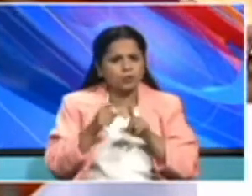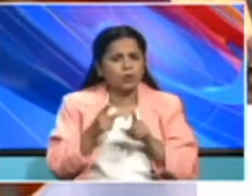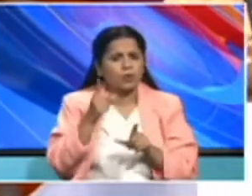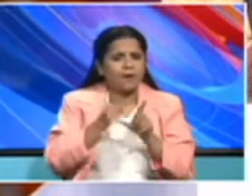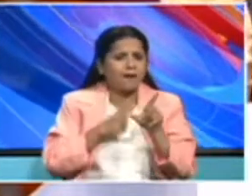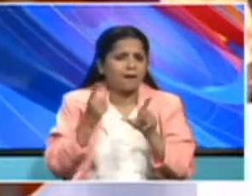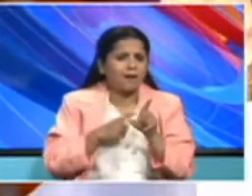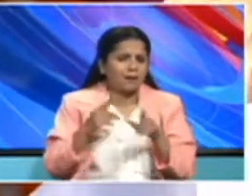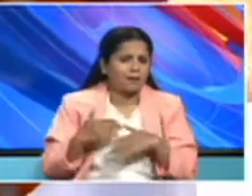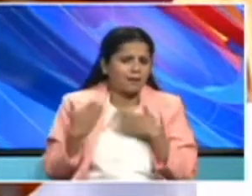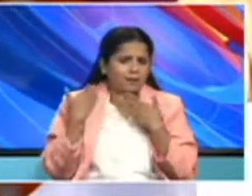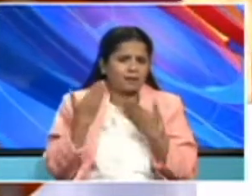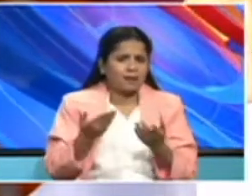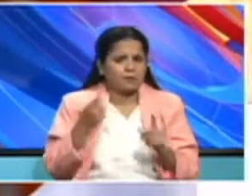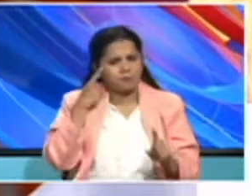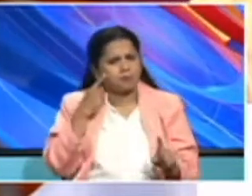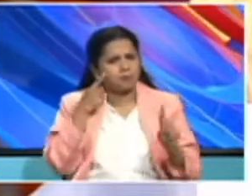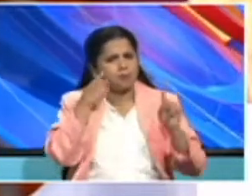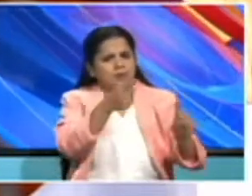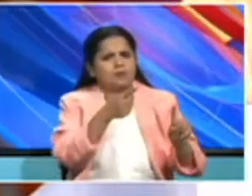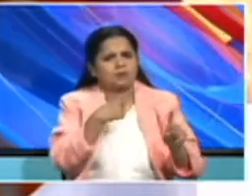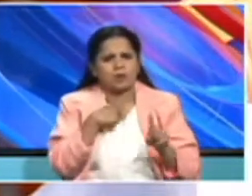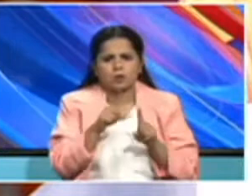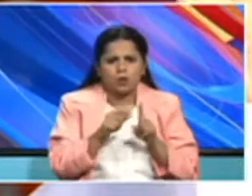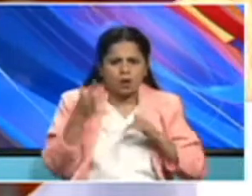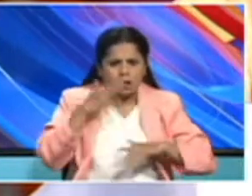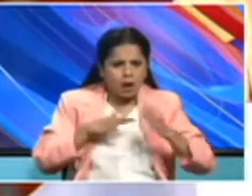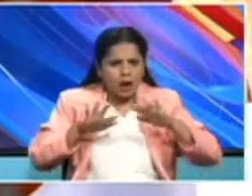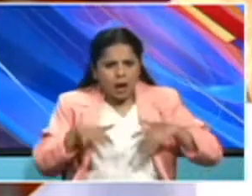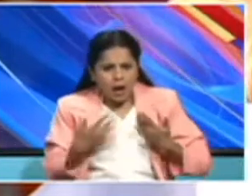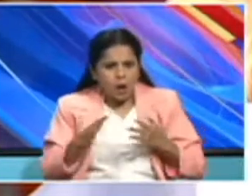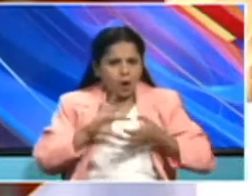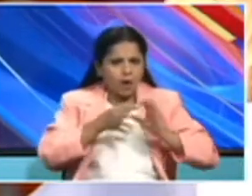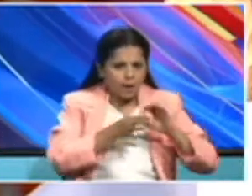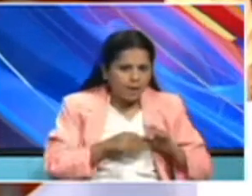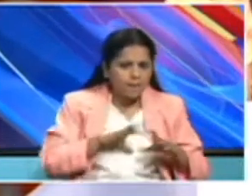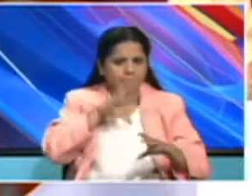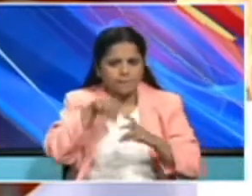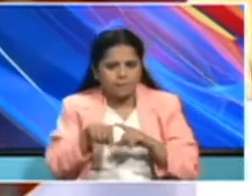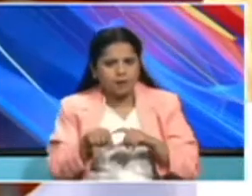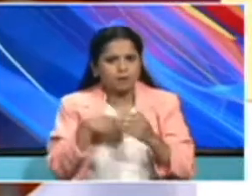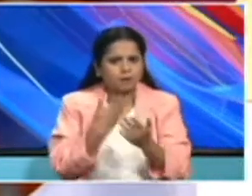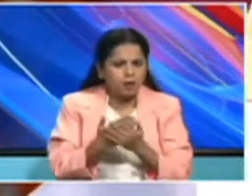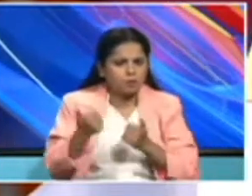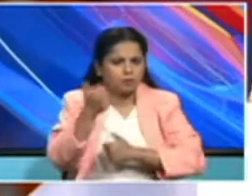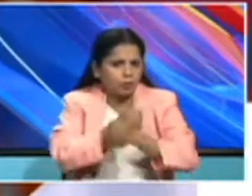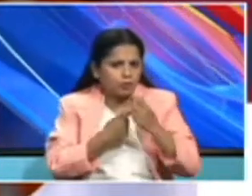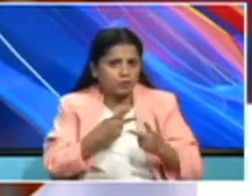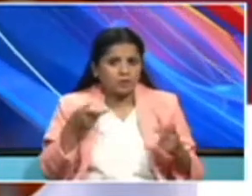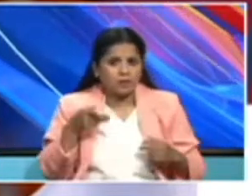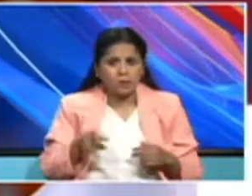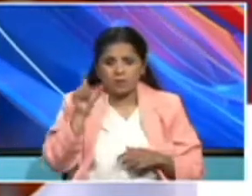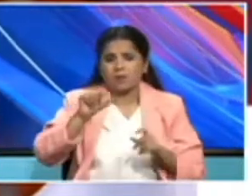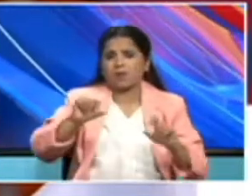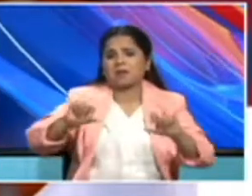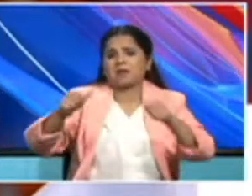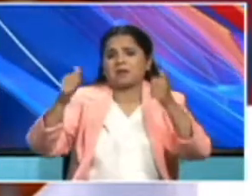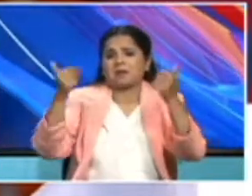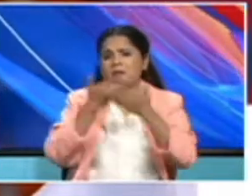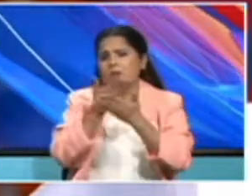तक मिशन मोड में तैयारी की। आज बड़े बड़े खिलाड़ियों की सफलता से